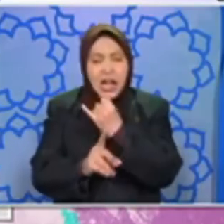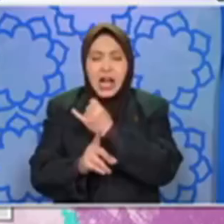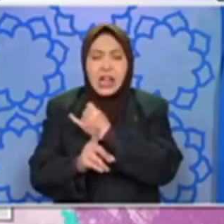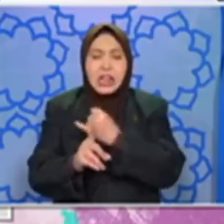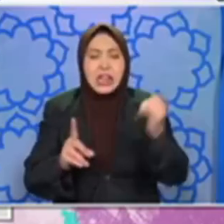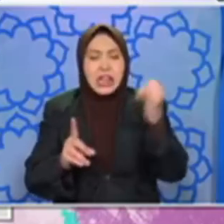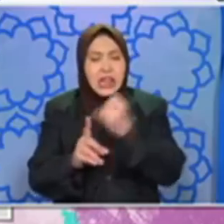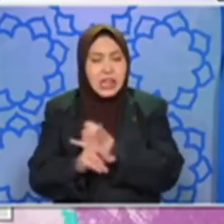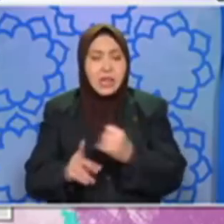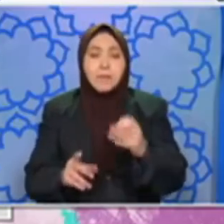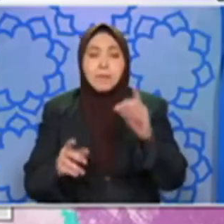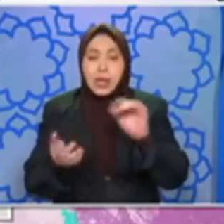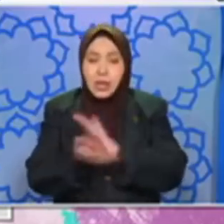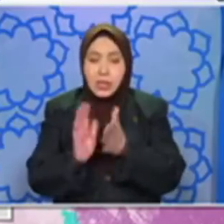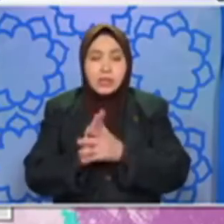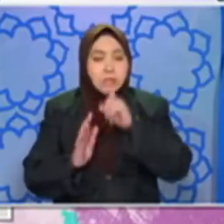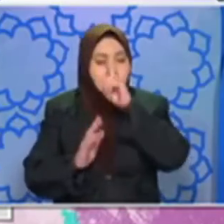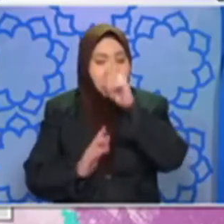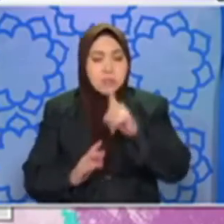فقد جعلنا